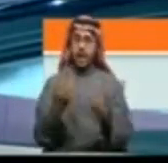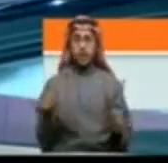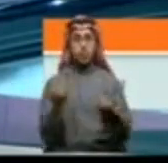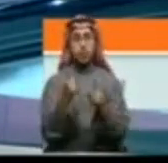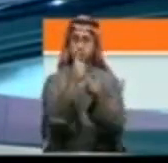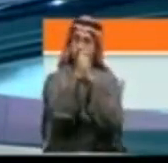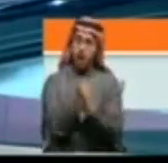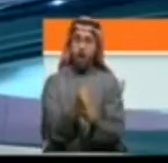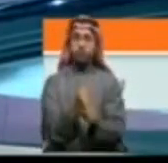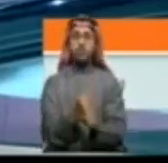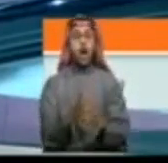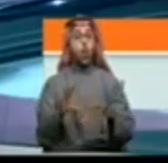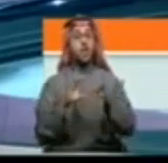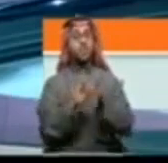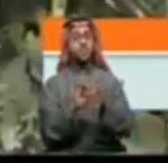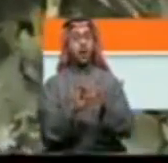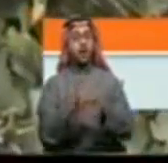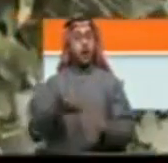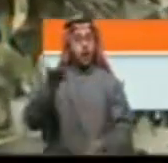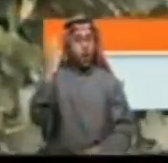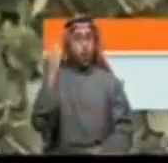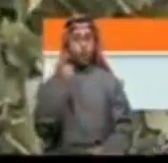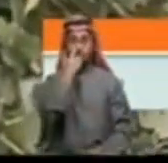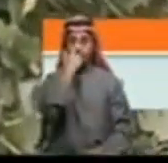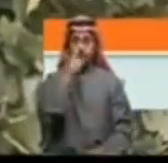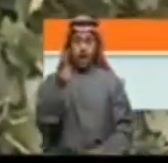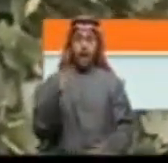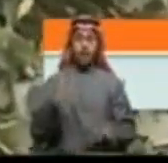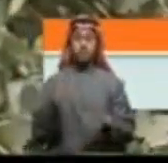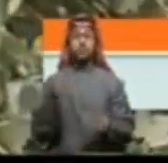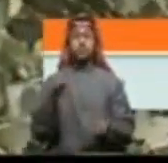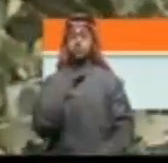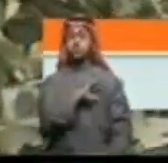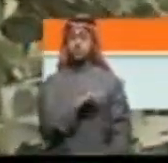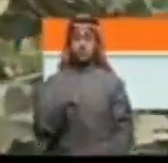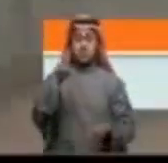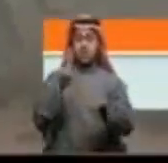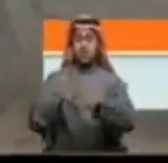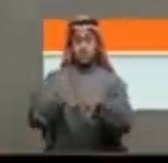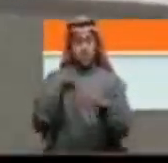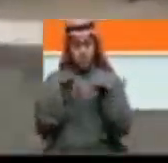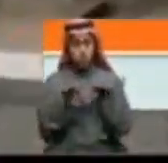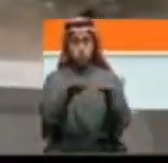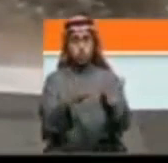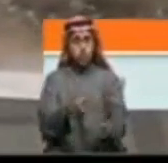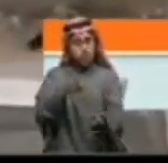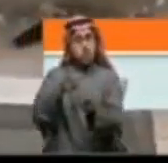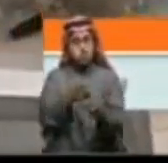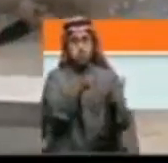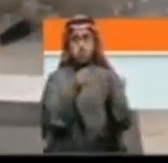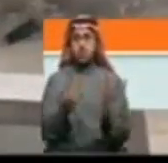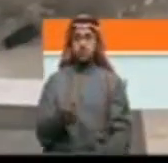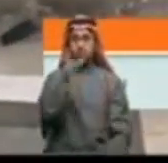الدولي واتفاقات جنيف. في الأثناء شنت قوات الاحتلال حملة اعتقالات واسعة طالت عددا